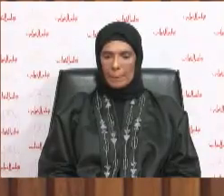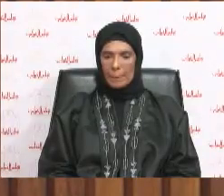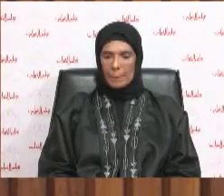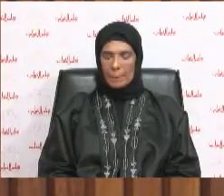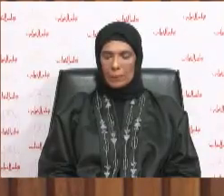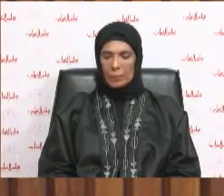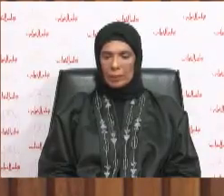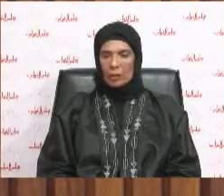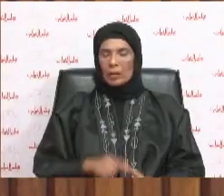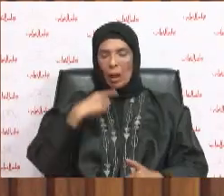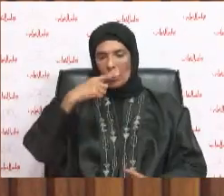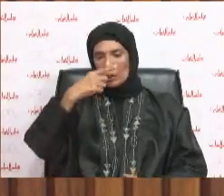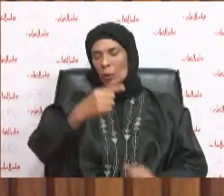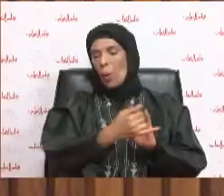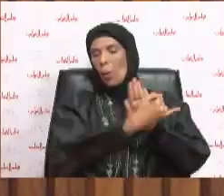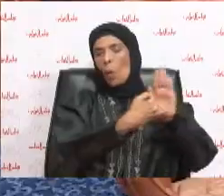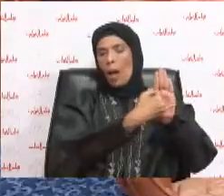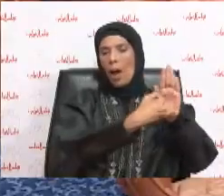المضبطة، هل توجد ملاحظات على المضبطة؟